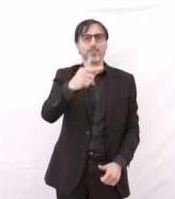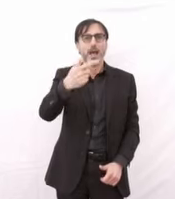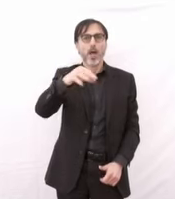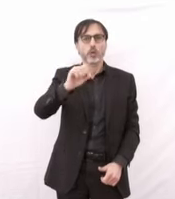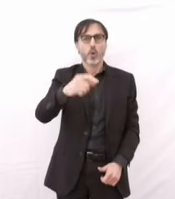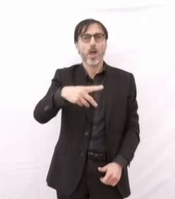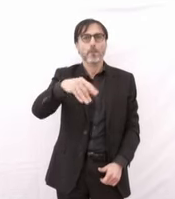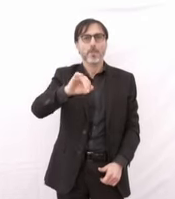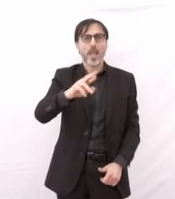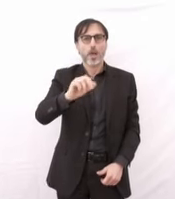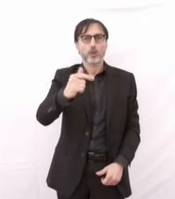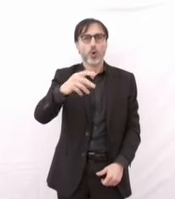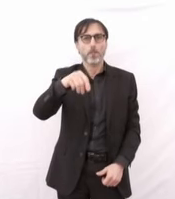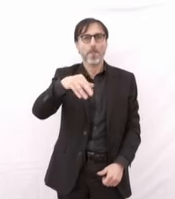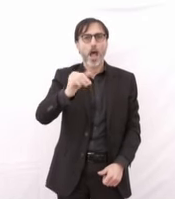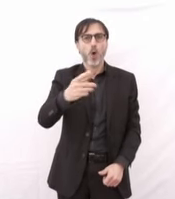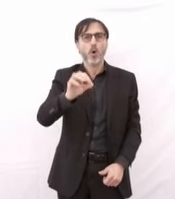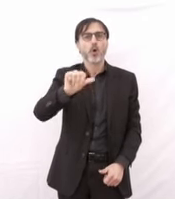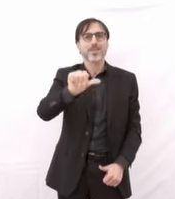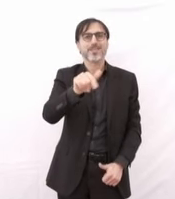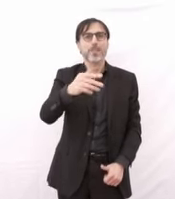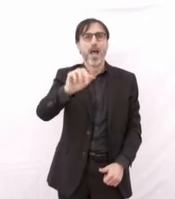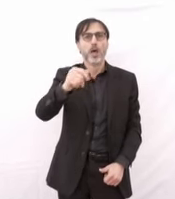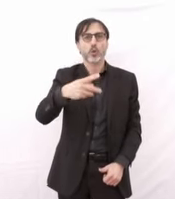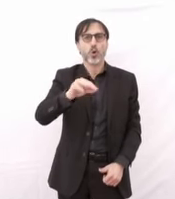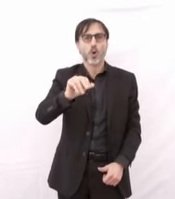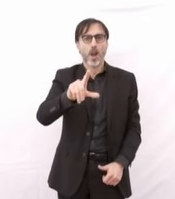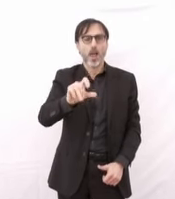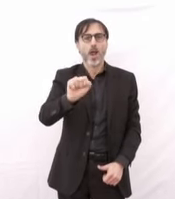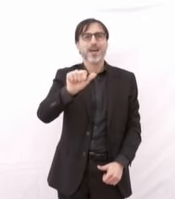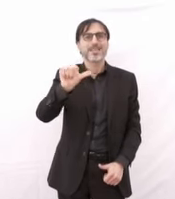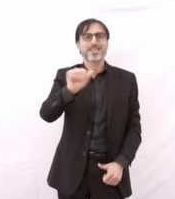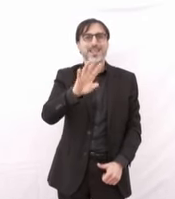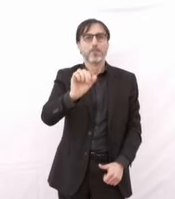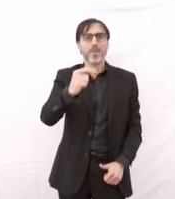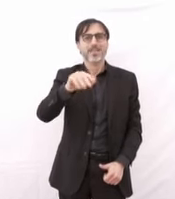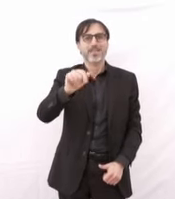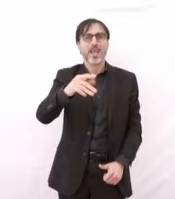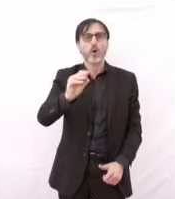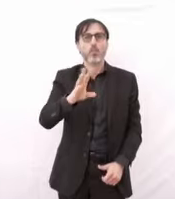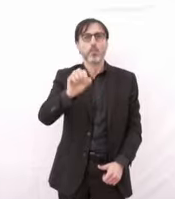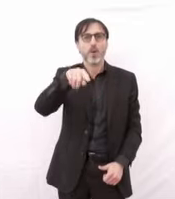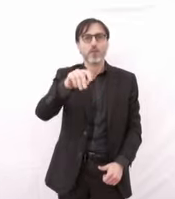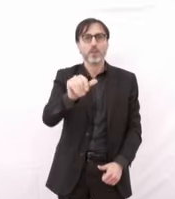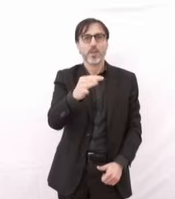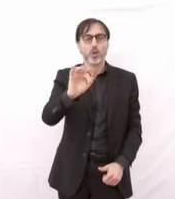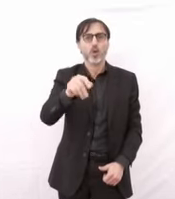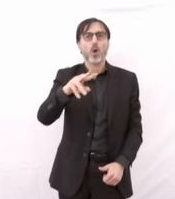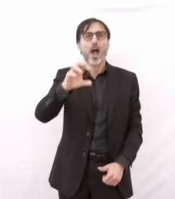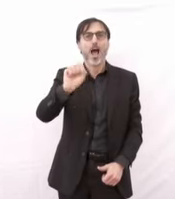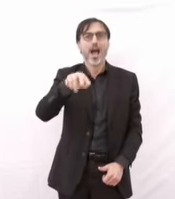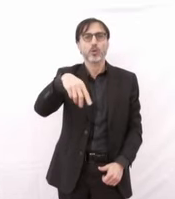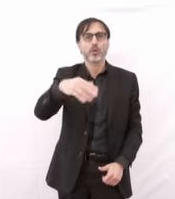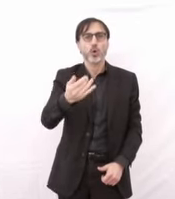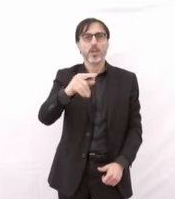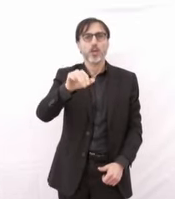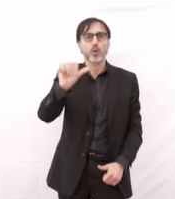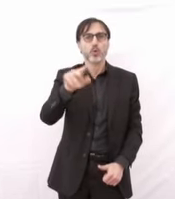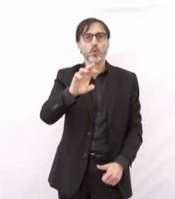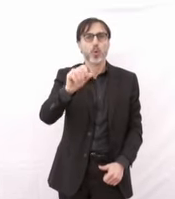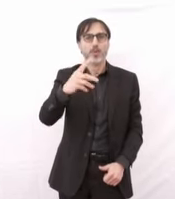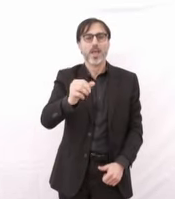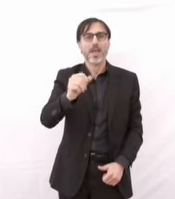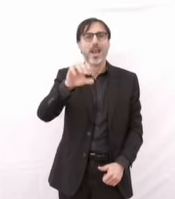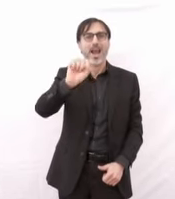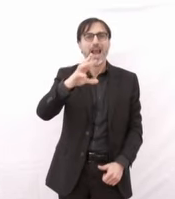Spatola, Sebastiano Bonfiglio, Antonino Scuderi, Carmelo Lobrutto,